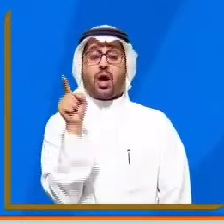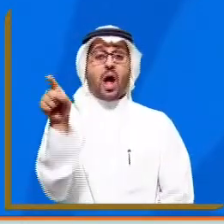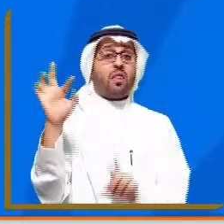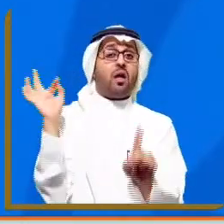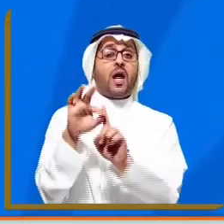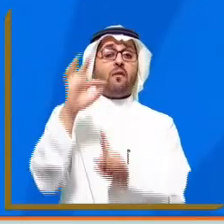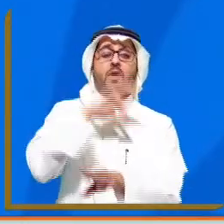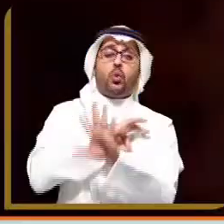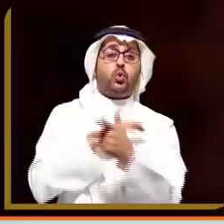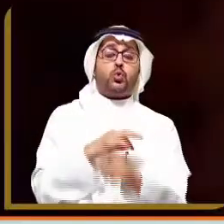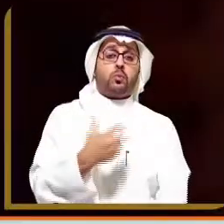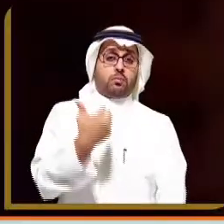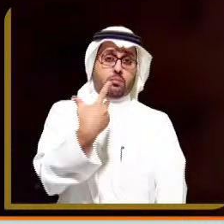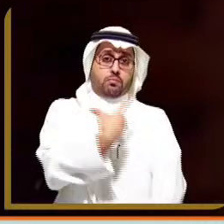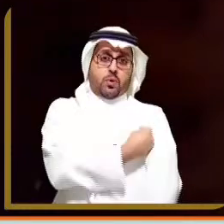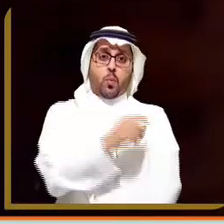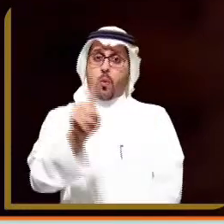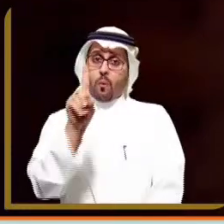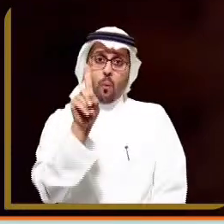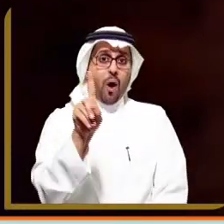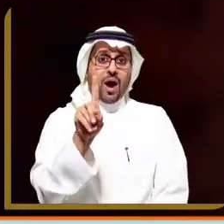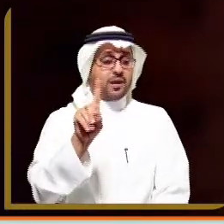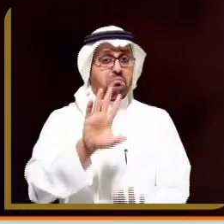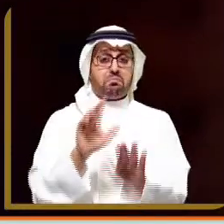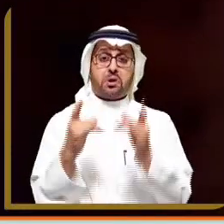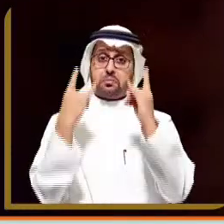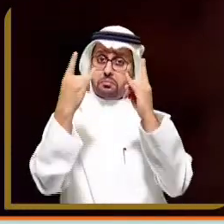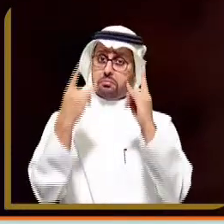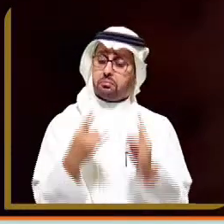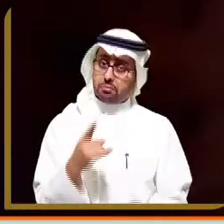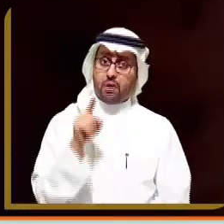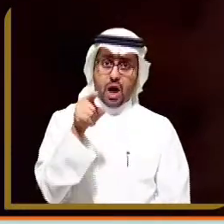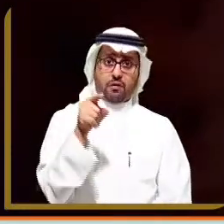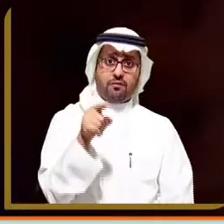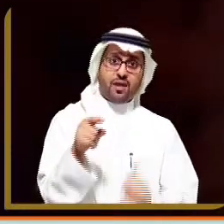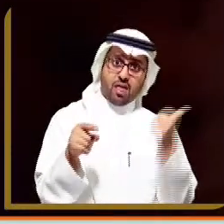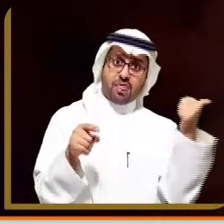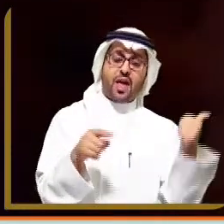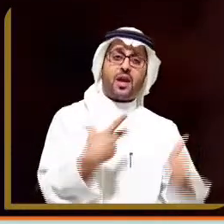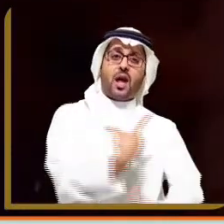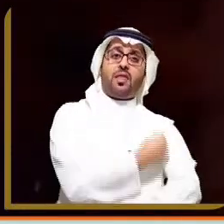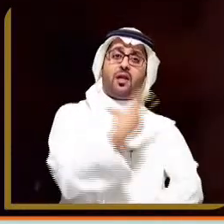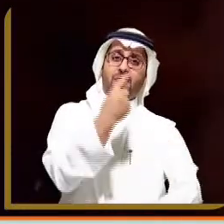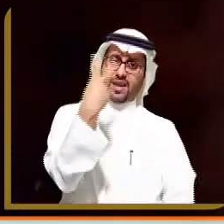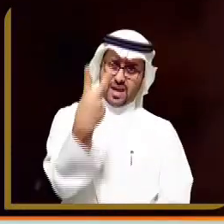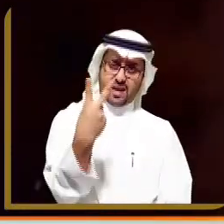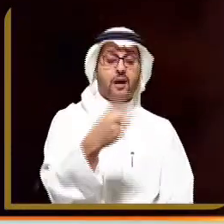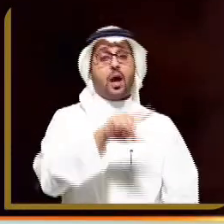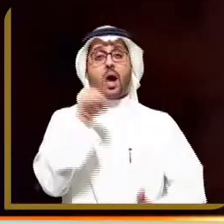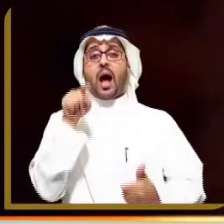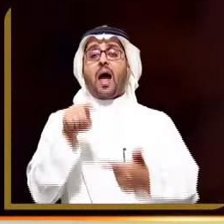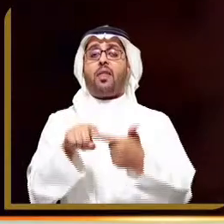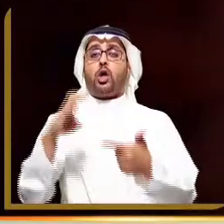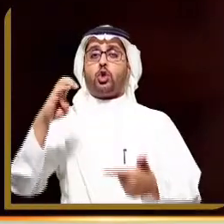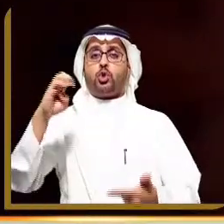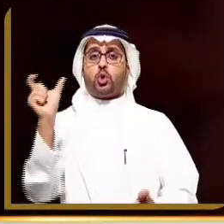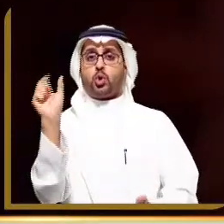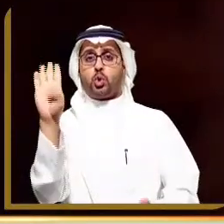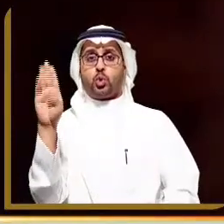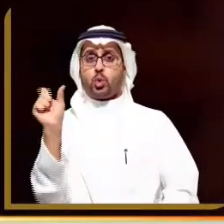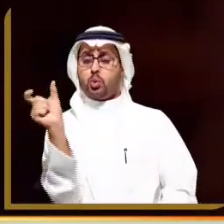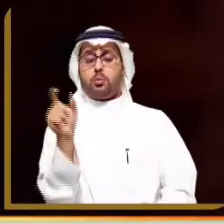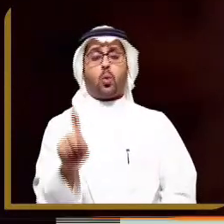واحدة، وحصل في نهاية فبراير على ترخيص من وكالة الأدوية الأمريكية ضمن الآلية